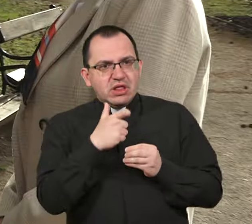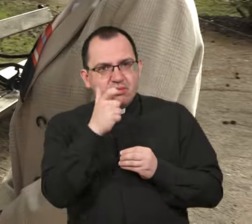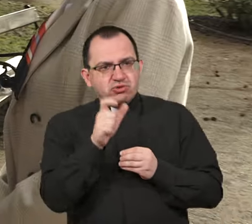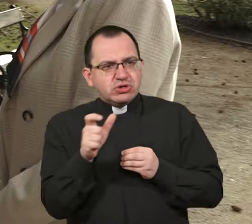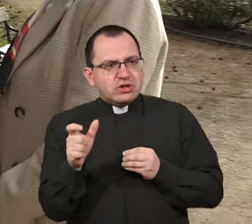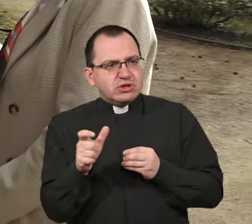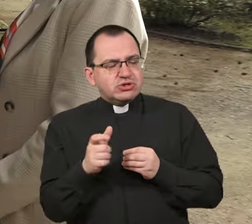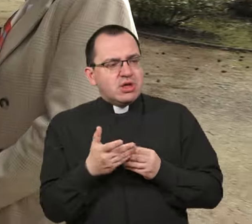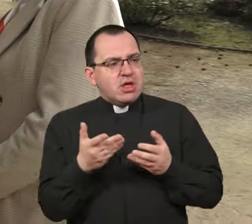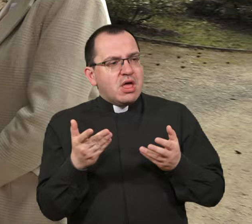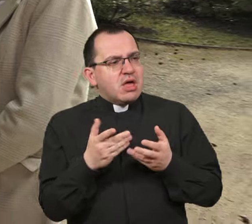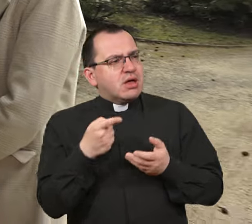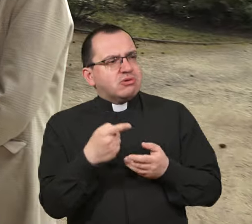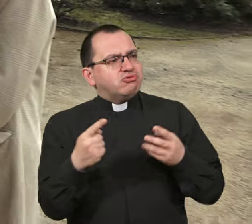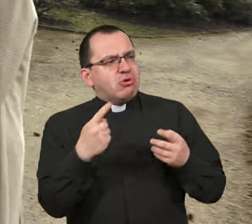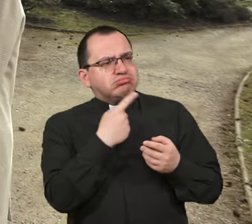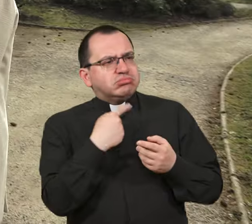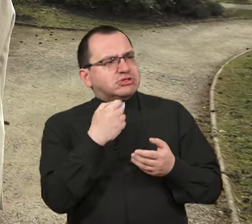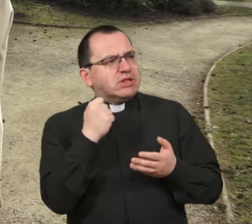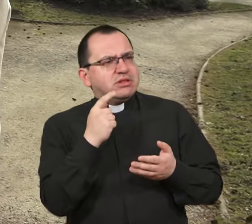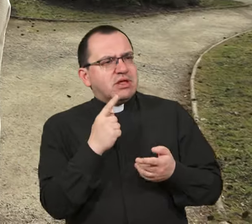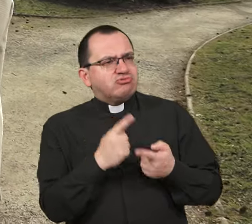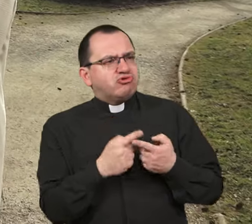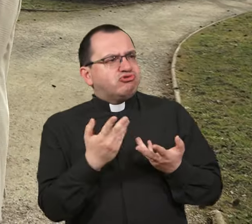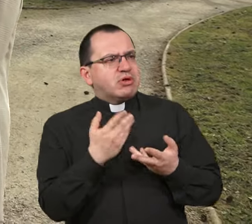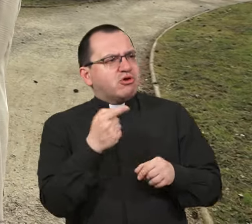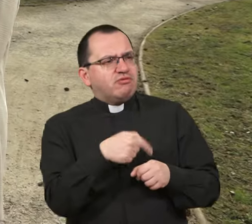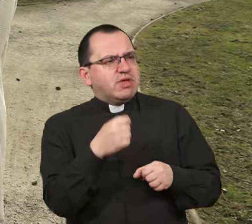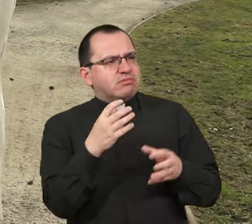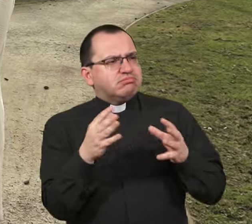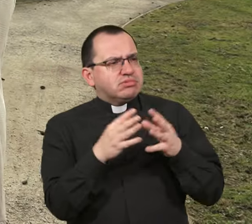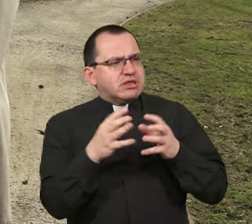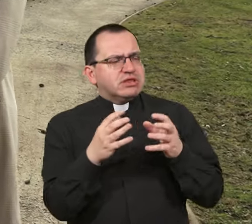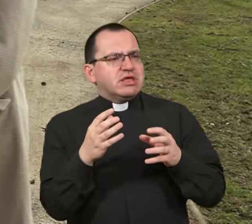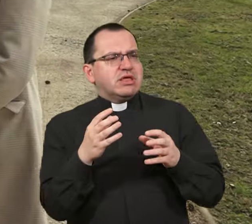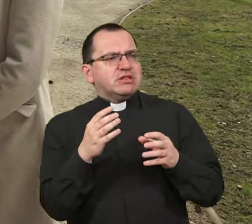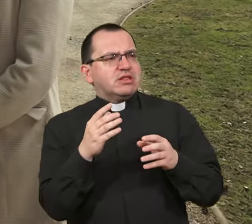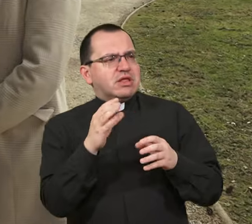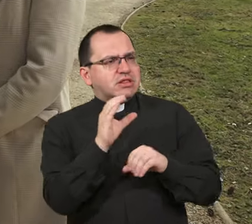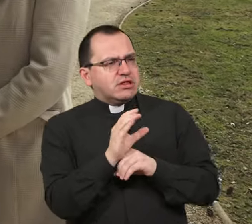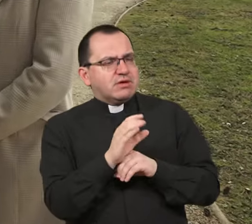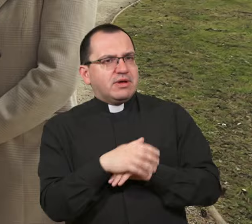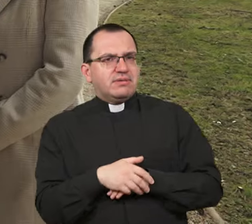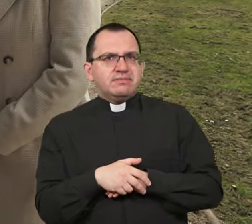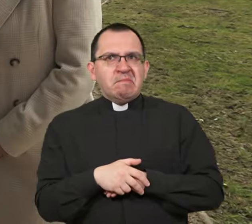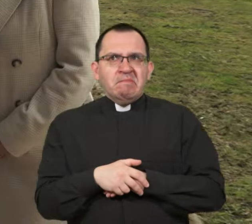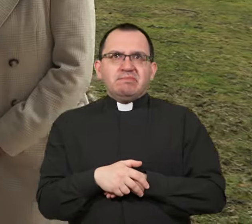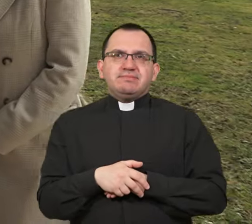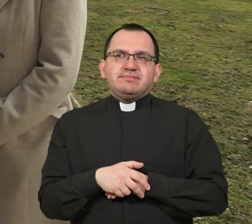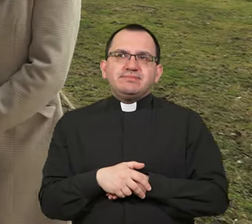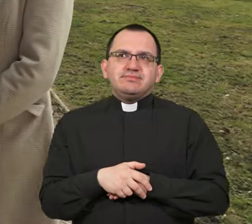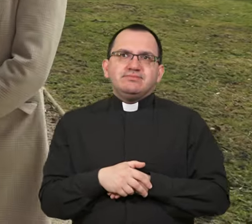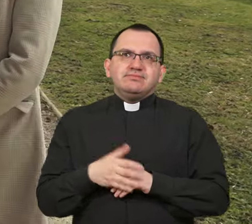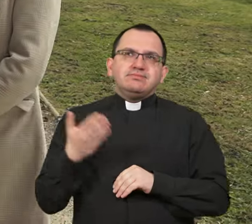nam kažete kako to izgleda konkretno na župi, kako se sastajete, kako se okupljate? Evo, prije godinu dana smo